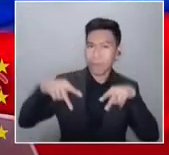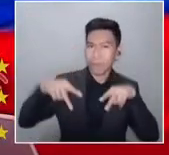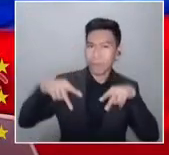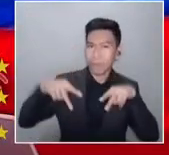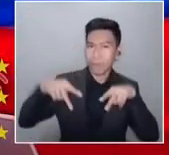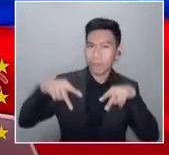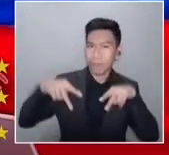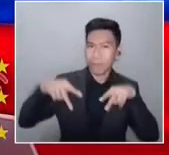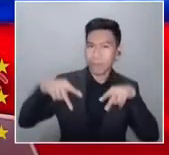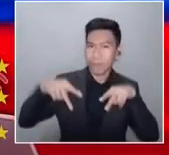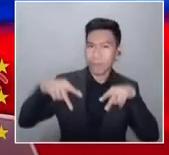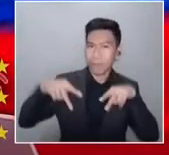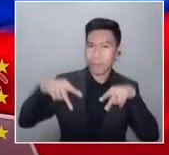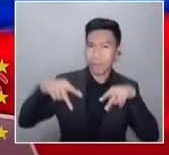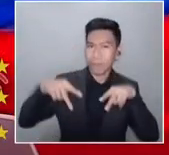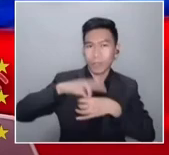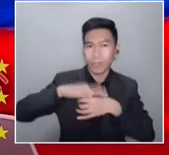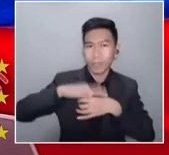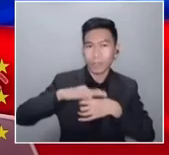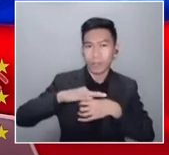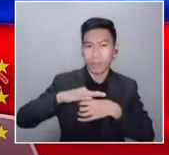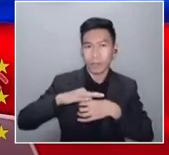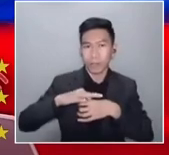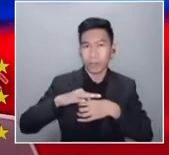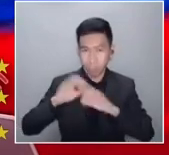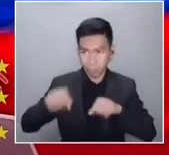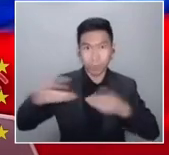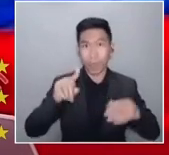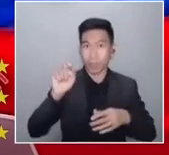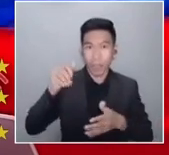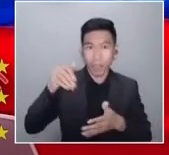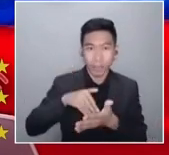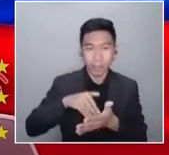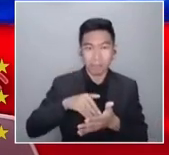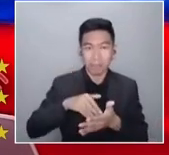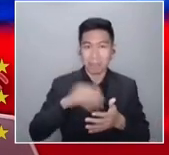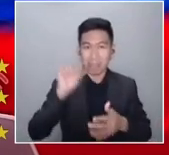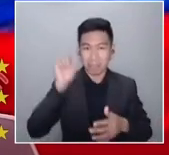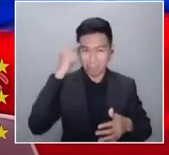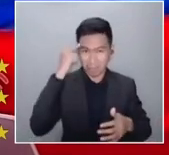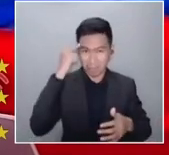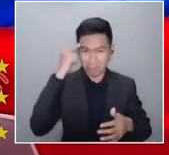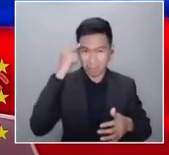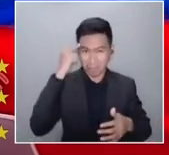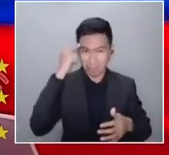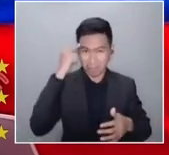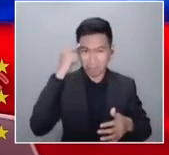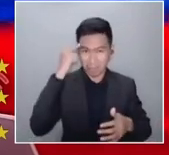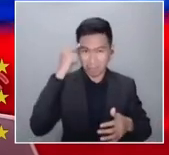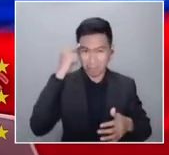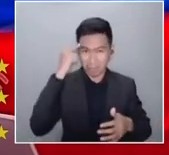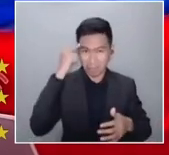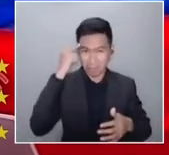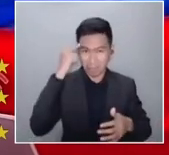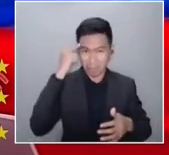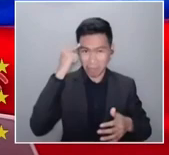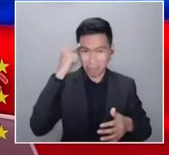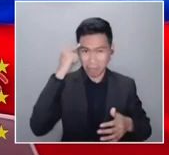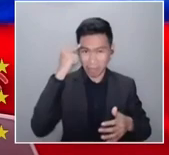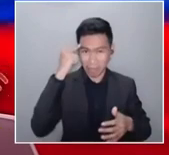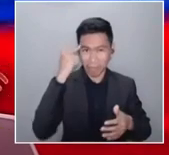ng pera ang gobyerno. A guarantee system po ito, eh, no? Meron po tayong sufficient billions that is lying around